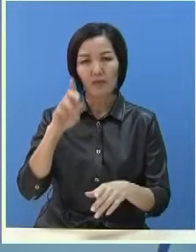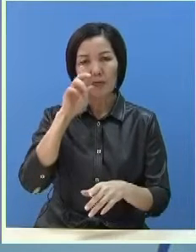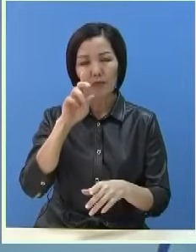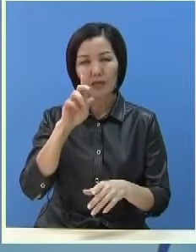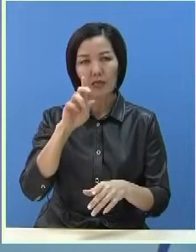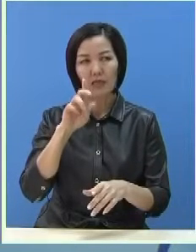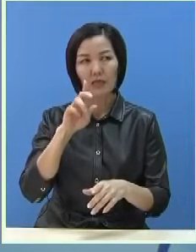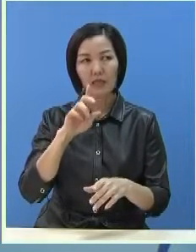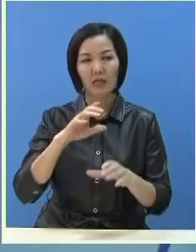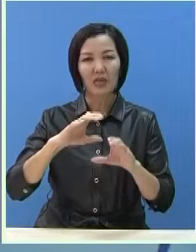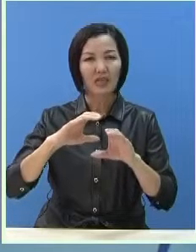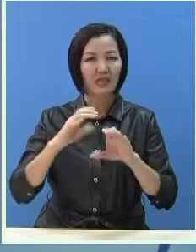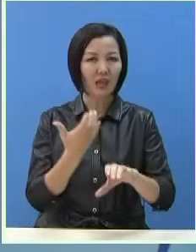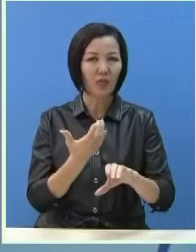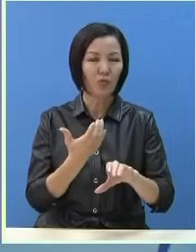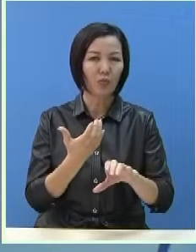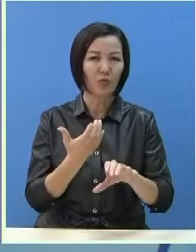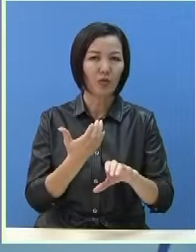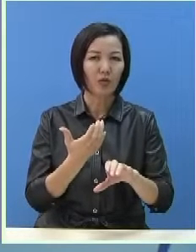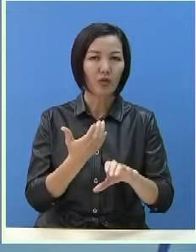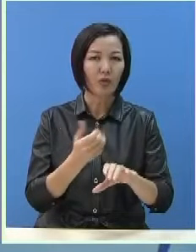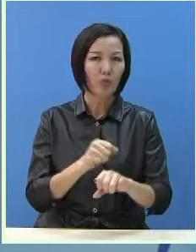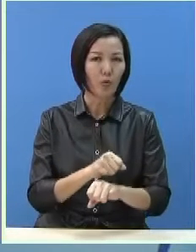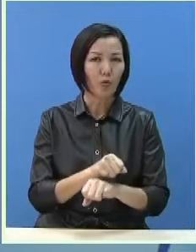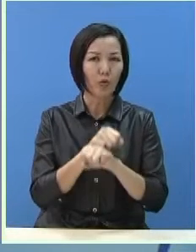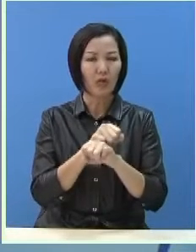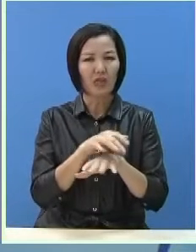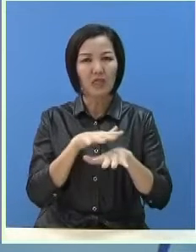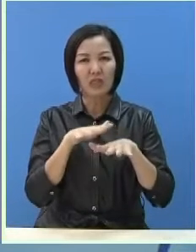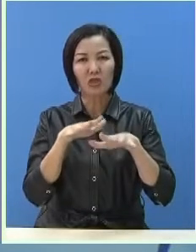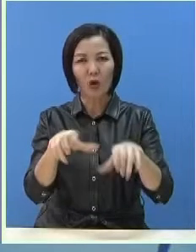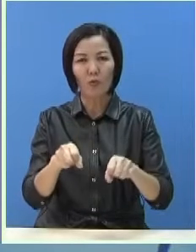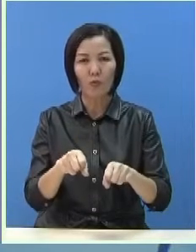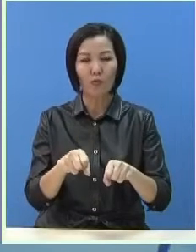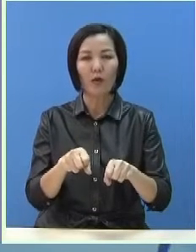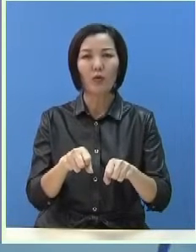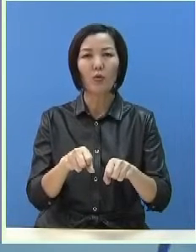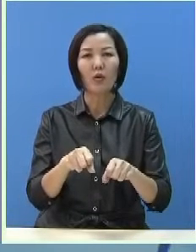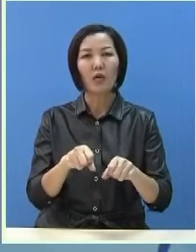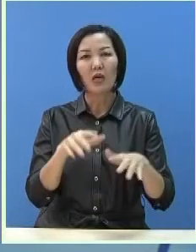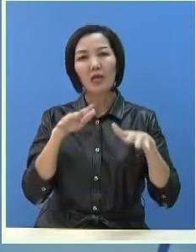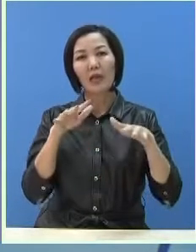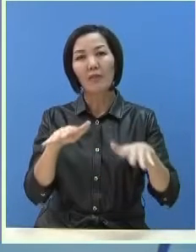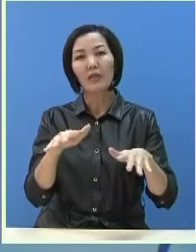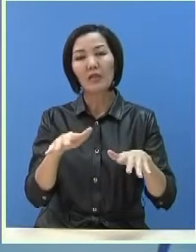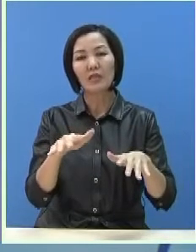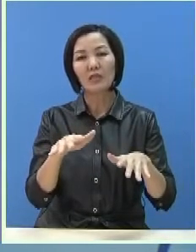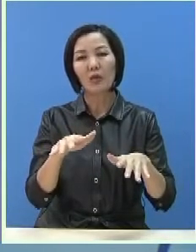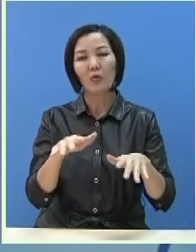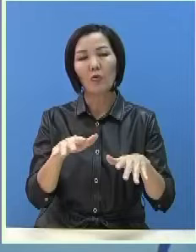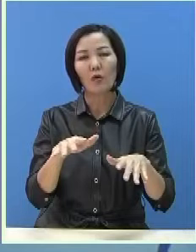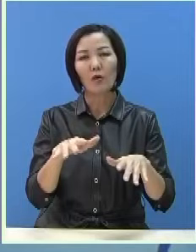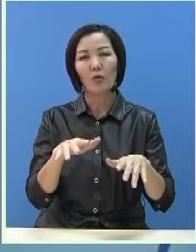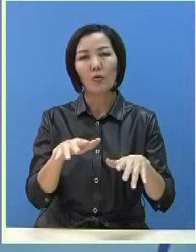мемлекетті сату немесе мемлекеттік төңкеріс опасыздық жасау деген сияқты жаңағы бағалар беріліп,